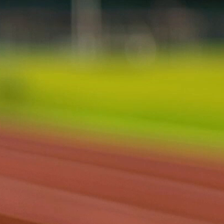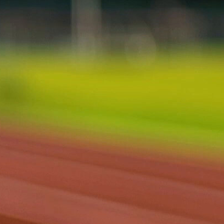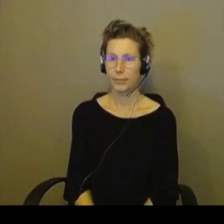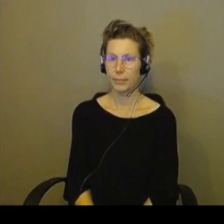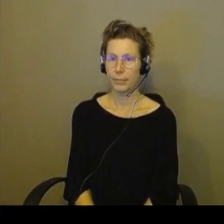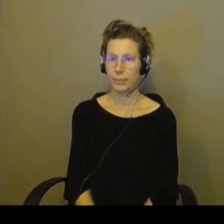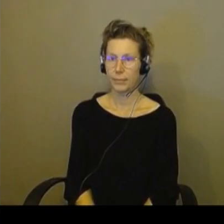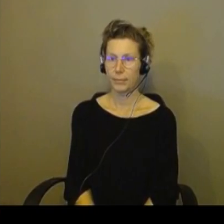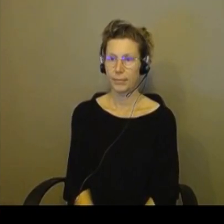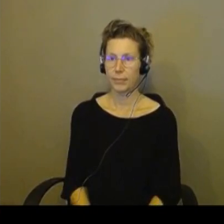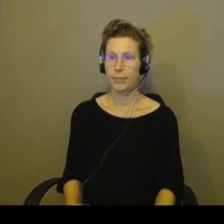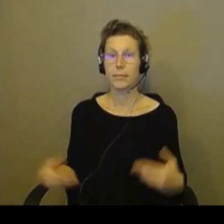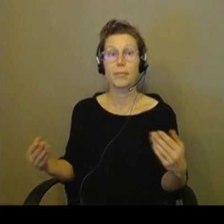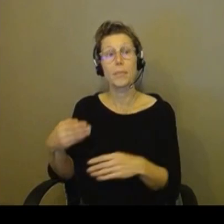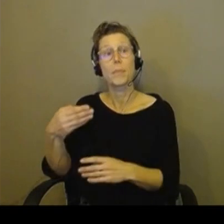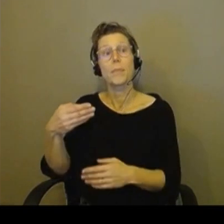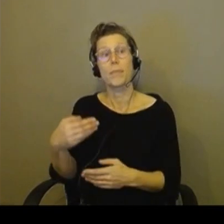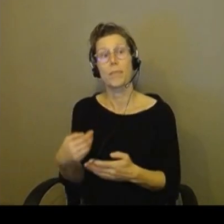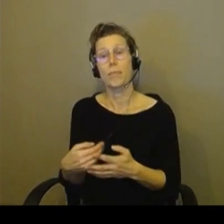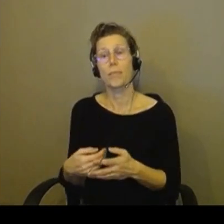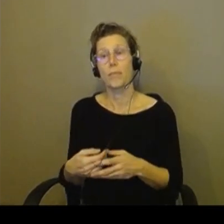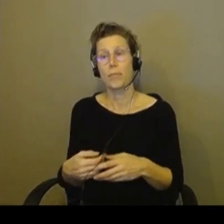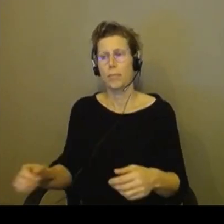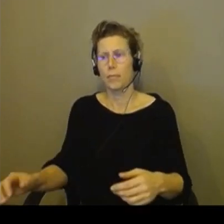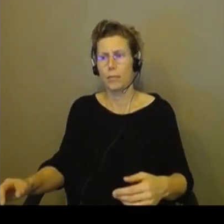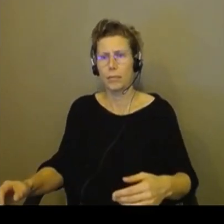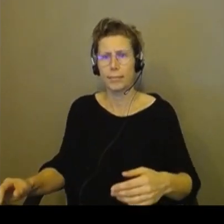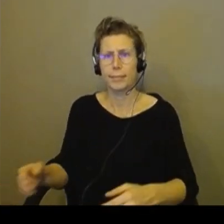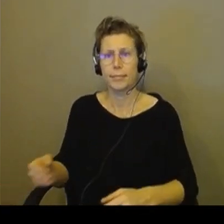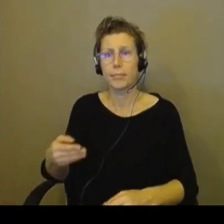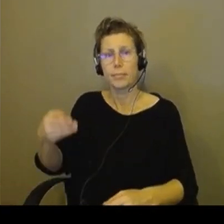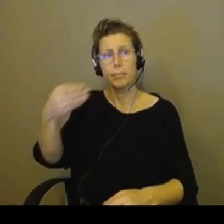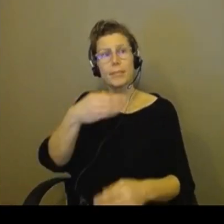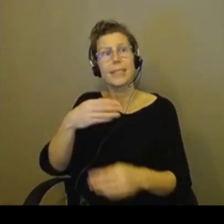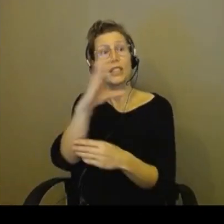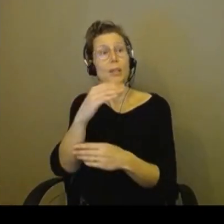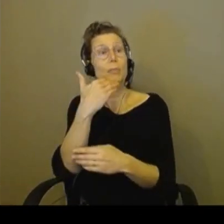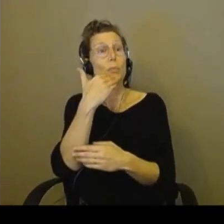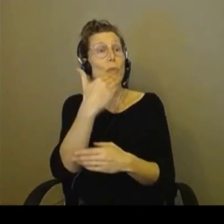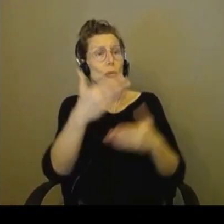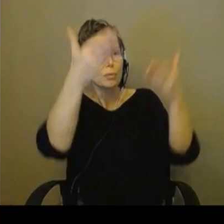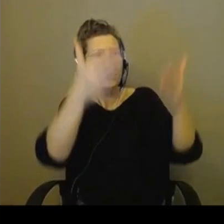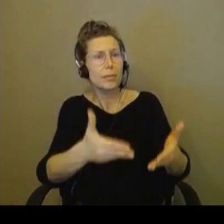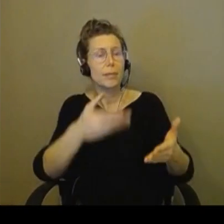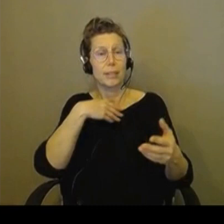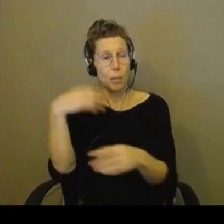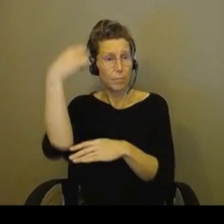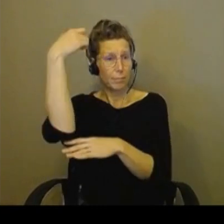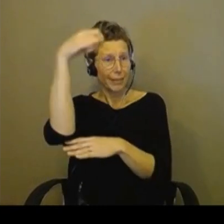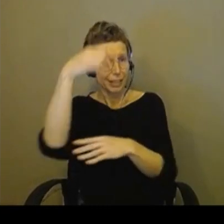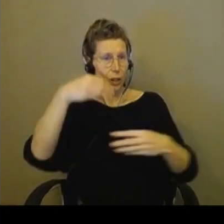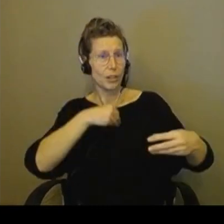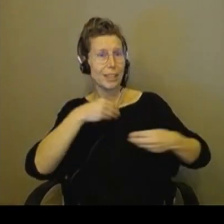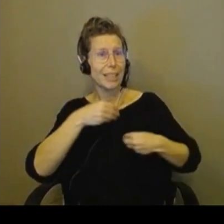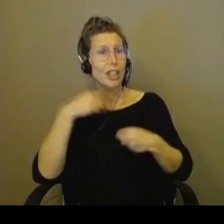Mathieu Chabanel, bonjour, vous êtes président, directeur général de SNCF Réseau, comme le disait Anthony Drevet juste avant. Bonjour à vous. Bonjour. Merci